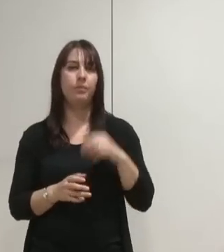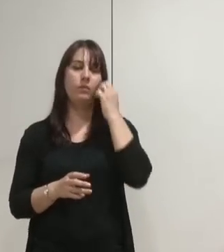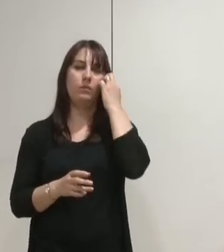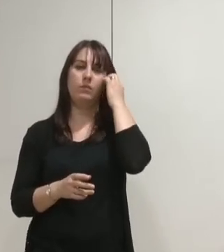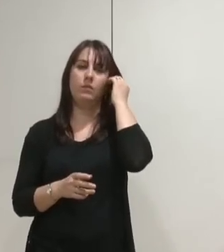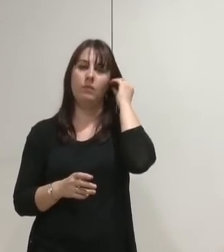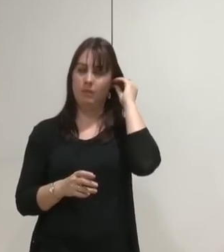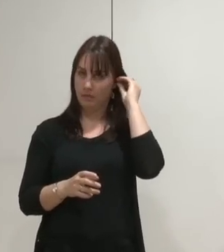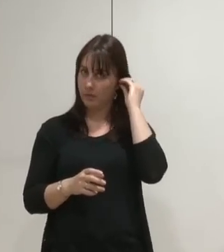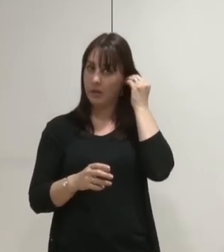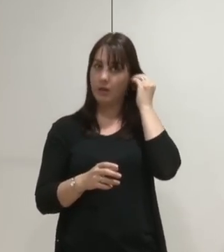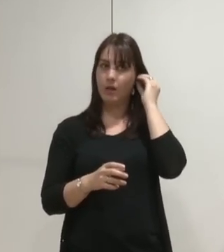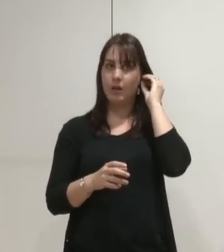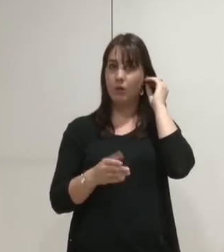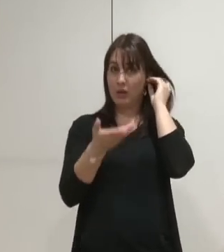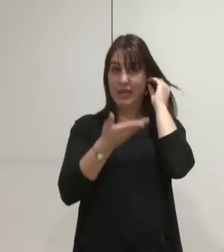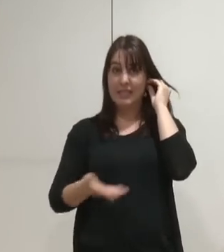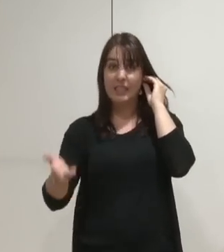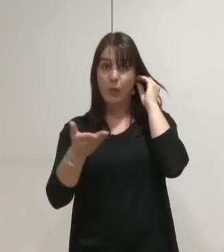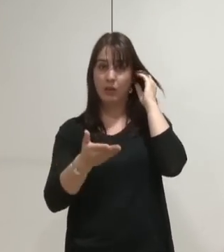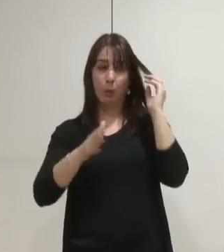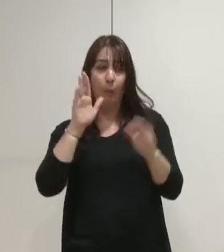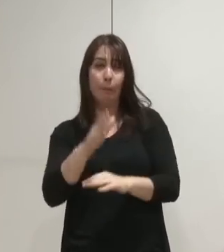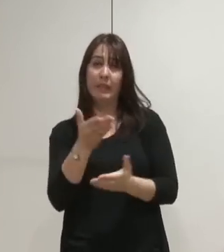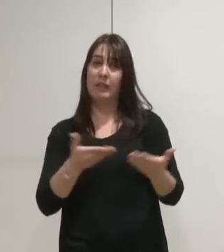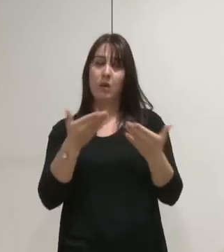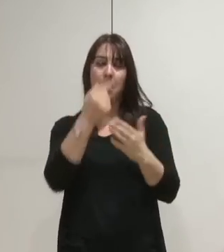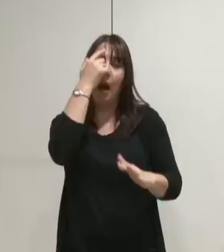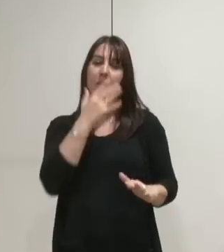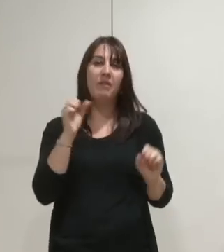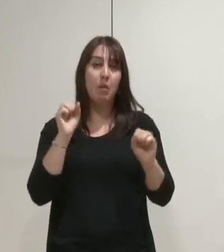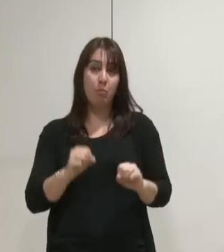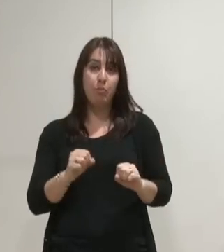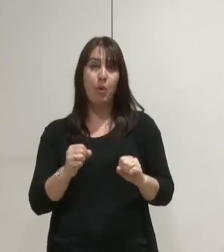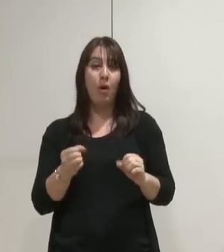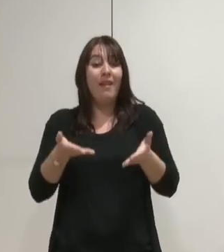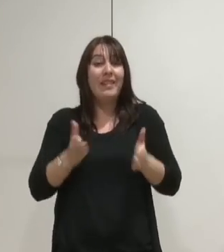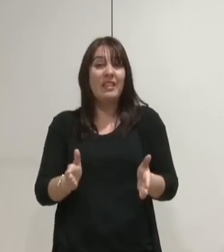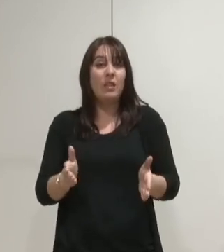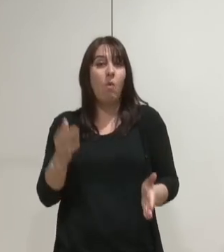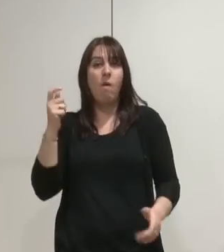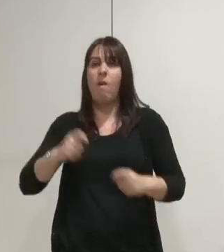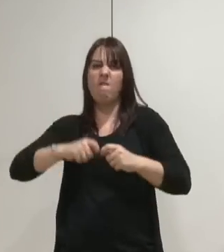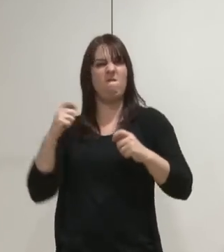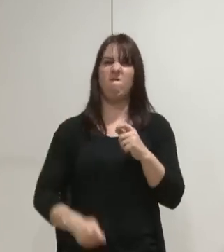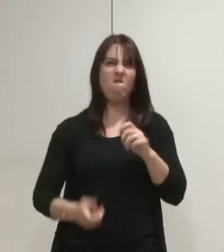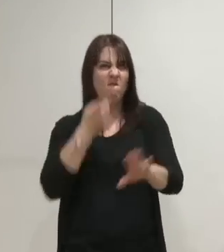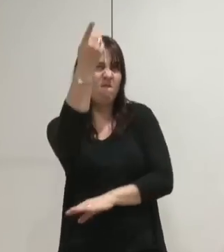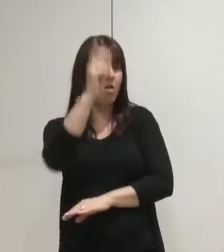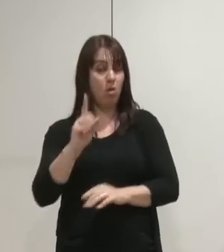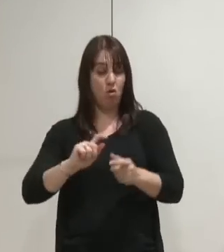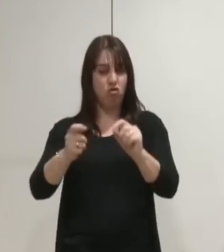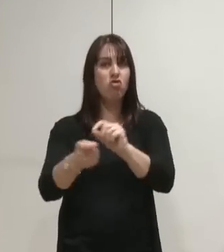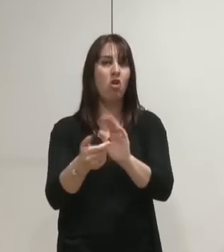ce cadre-là seulement je pense que nous avons encore le moyen de changer la décision je le redis